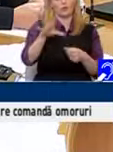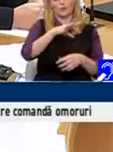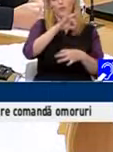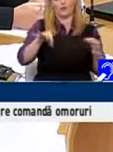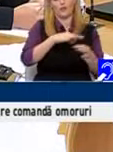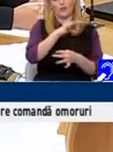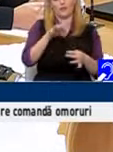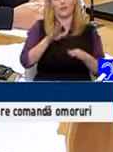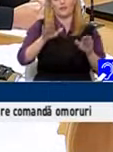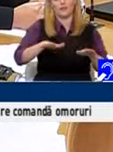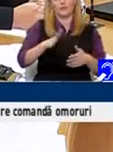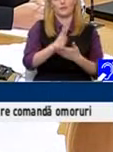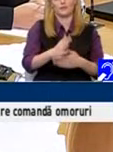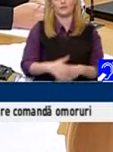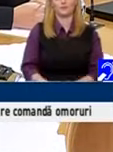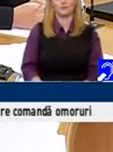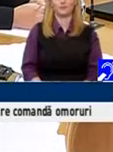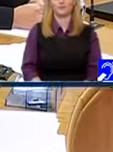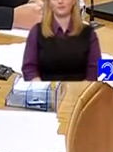importante ale municipalității.